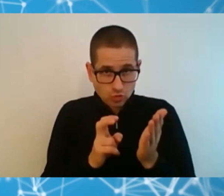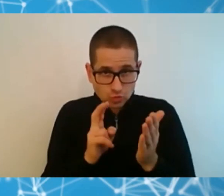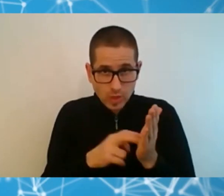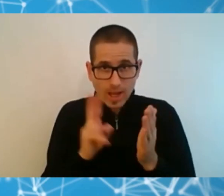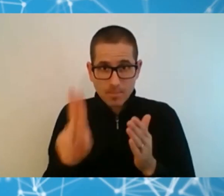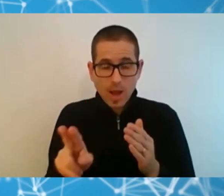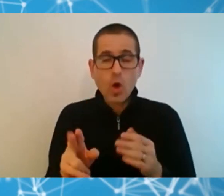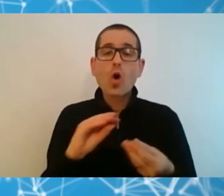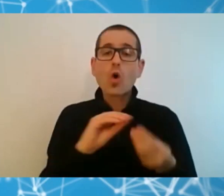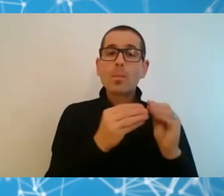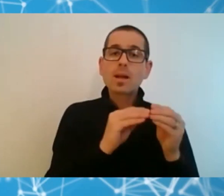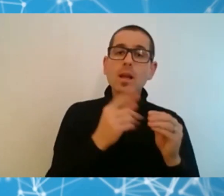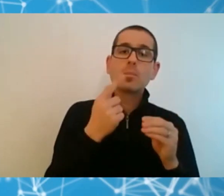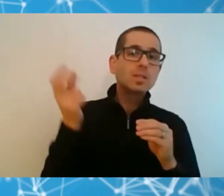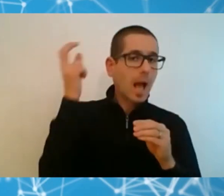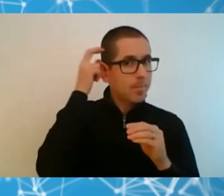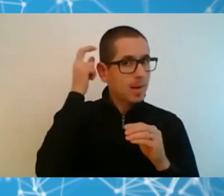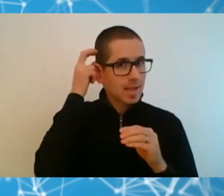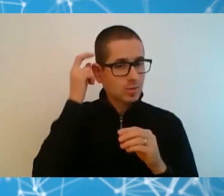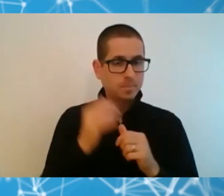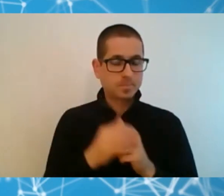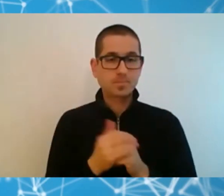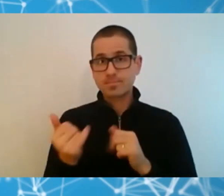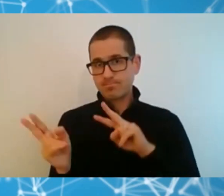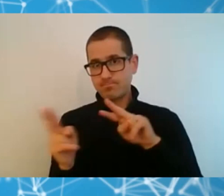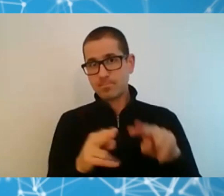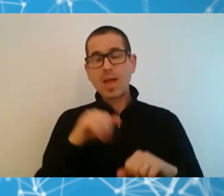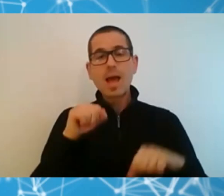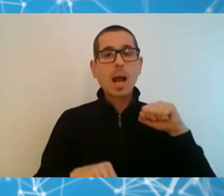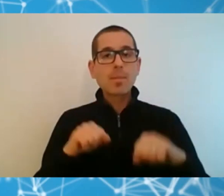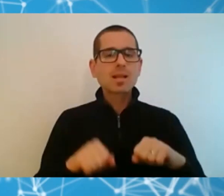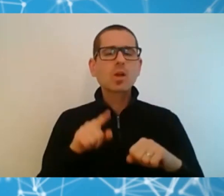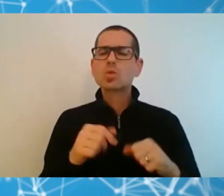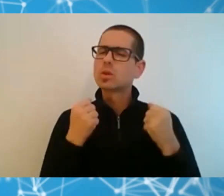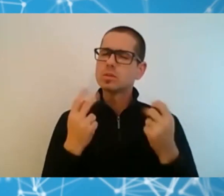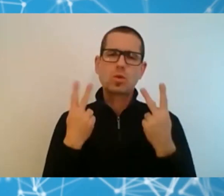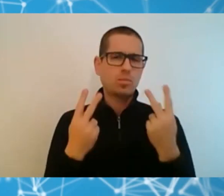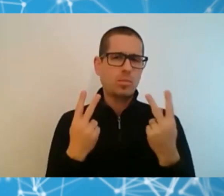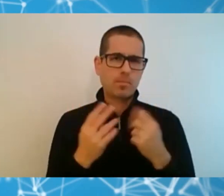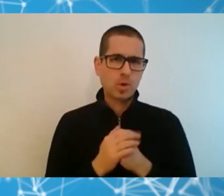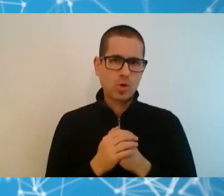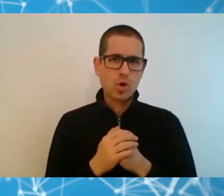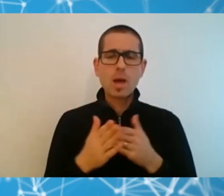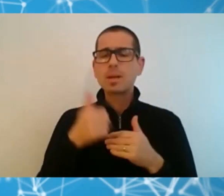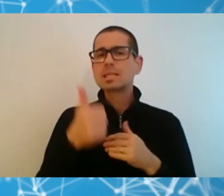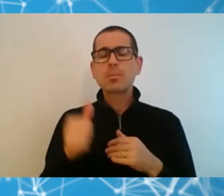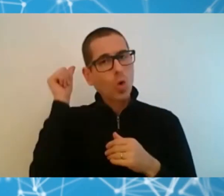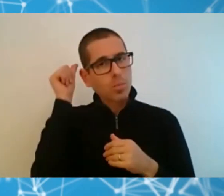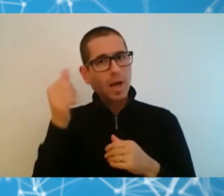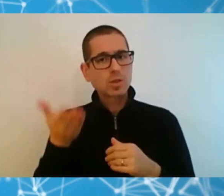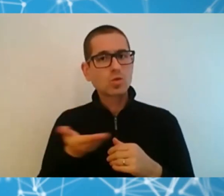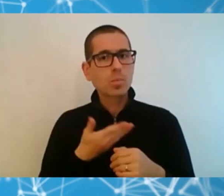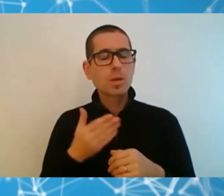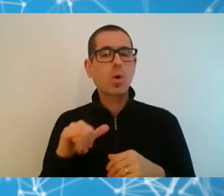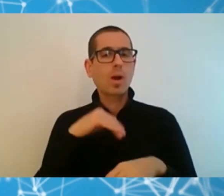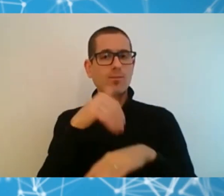implantom. Da se pa vrnem zdaj na rehabilitacijo. Rehabilitacija je zelo pomembna. Se pravi, pri sami operaciji dobimo